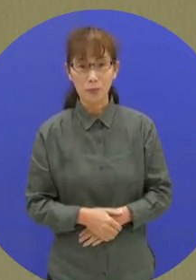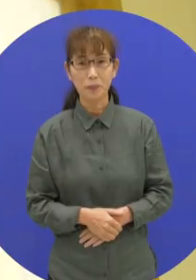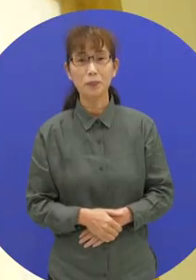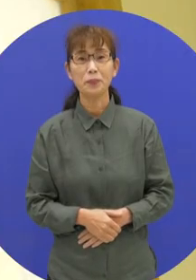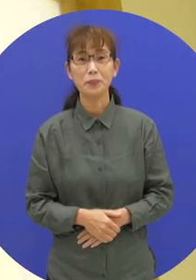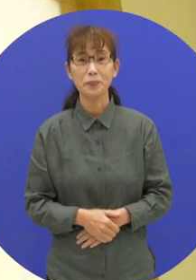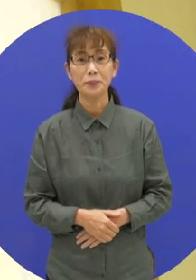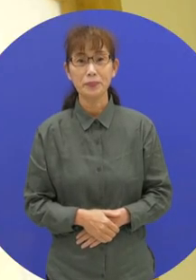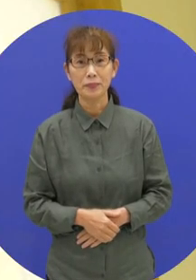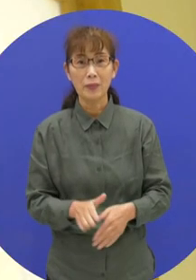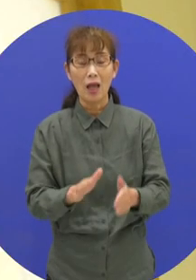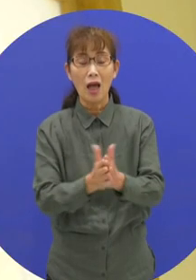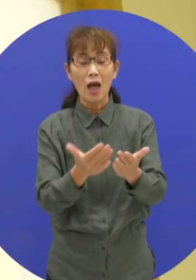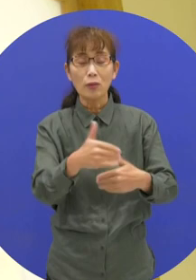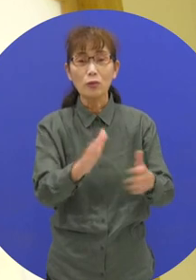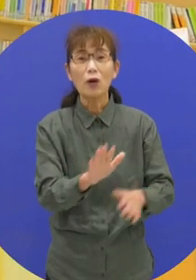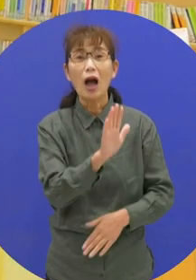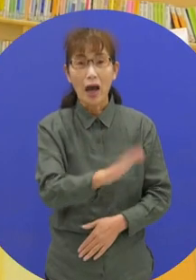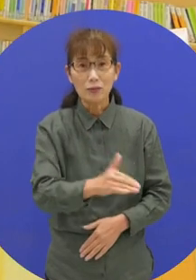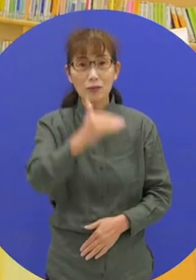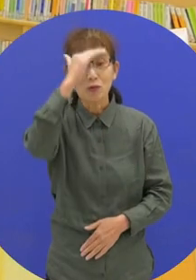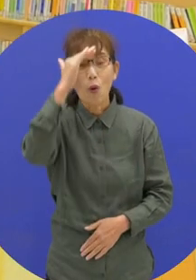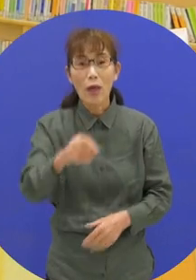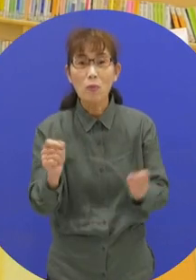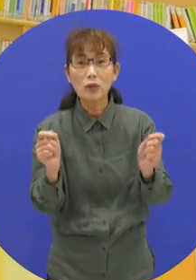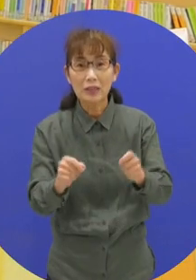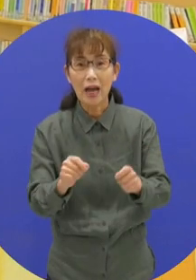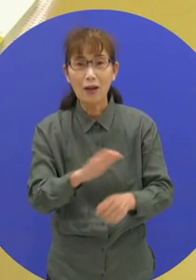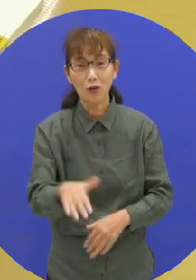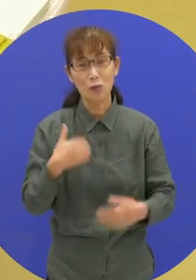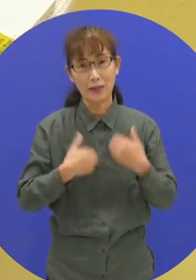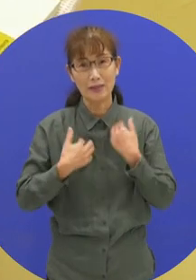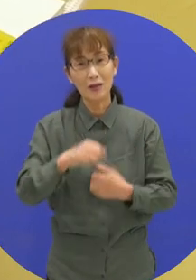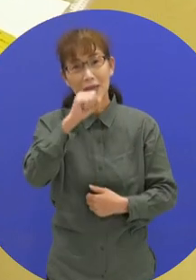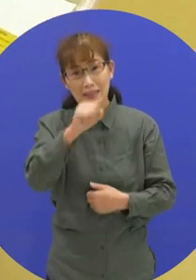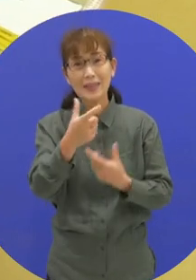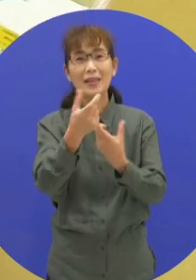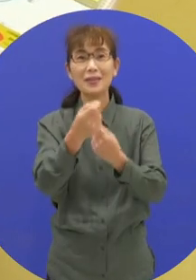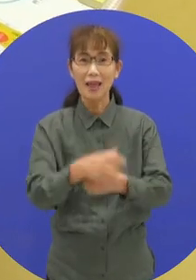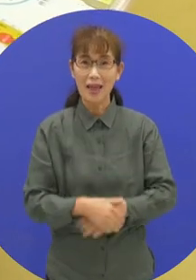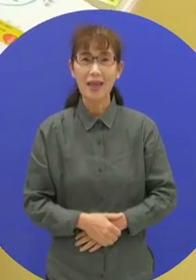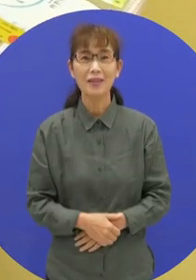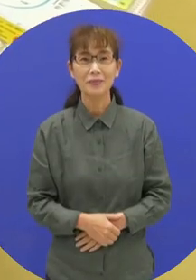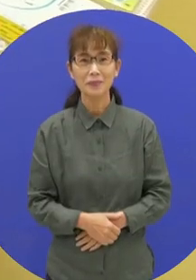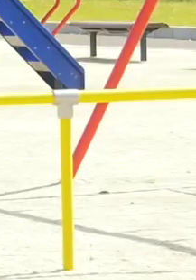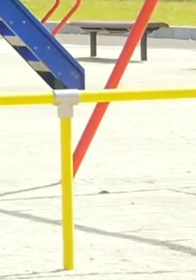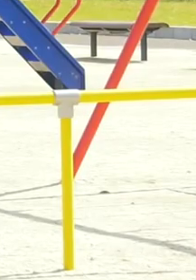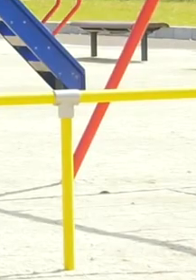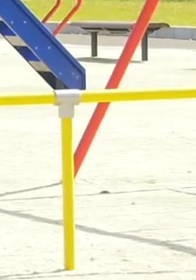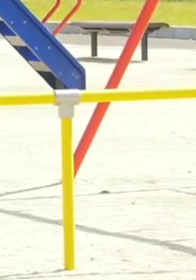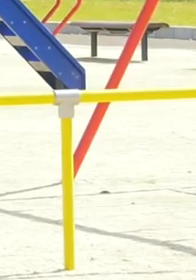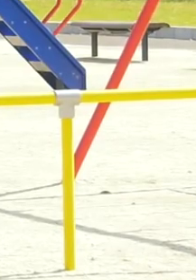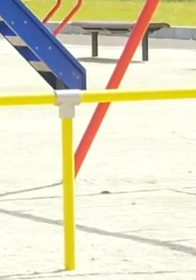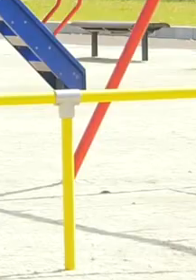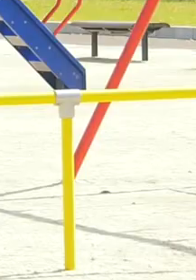。 図書館や近くには公園もあり子どもたちも大喜びですね。